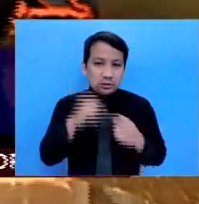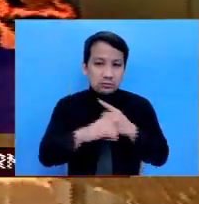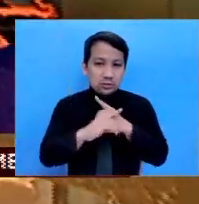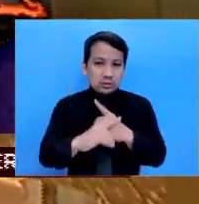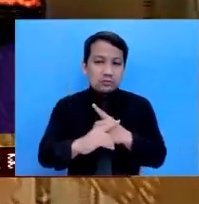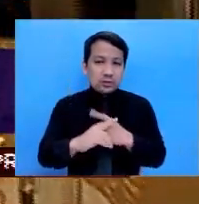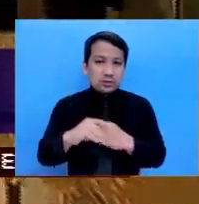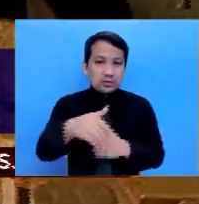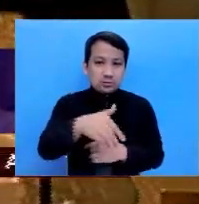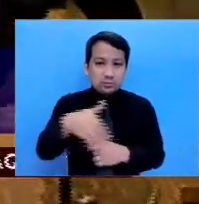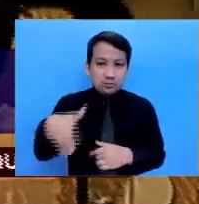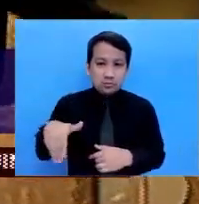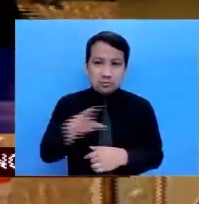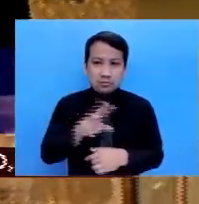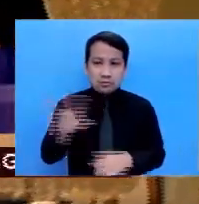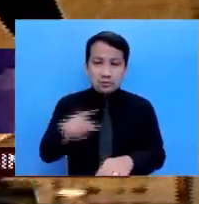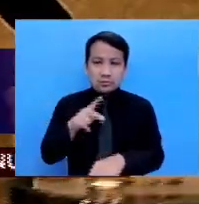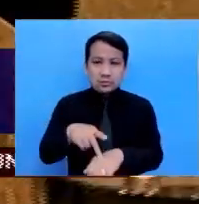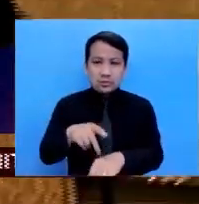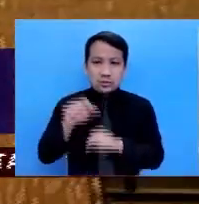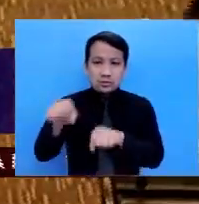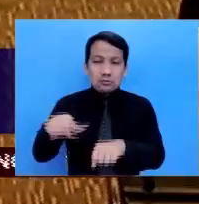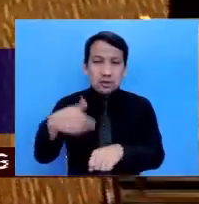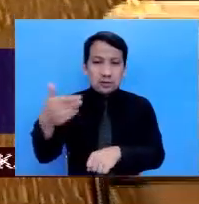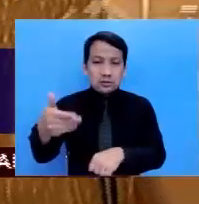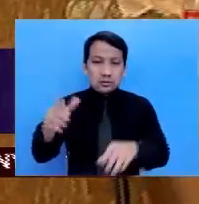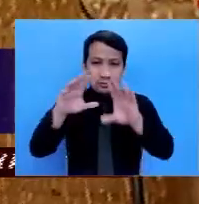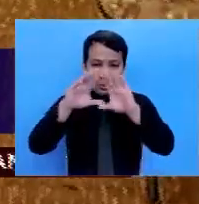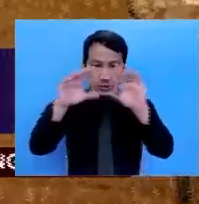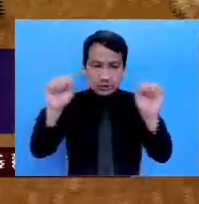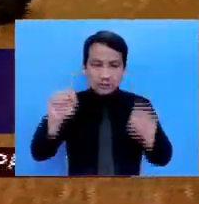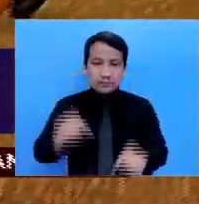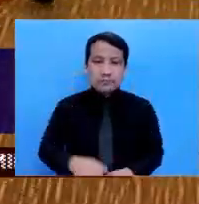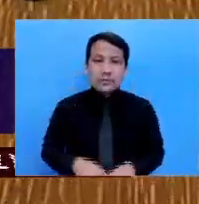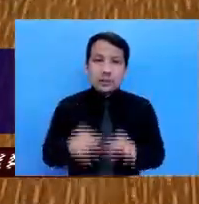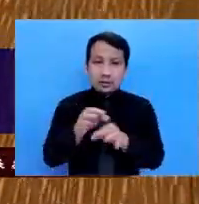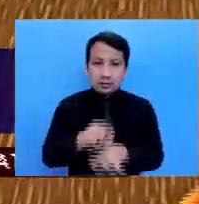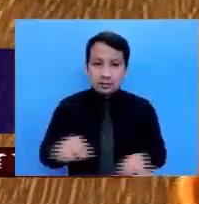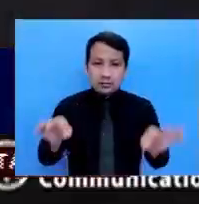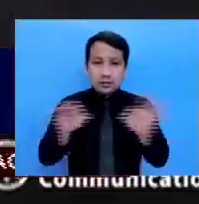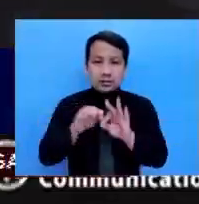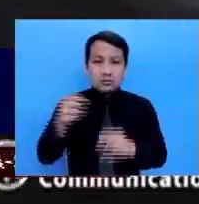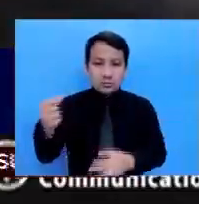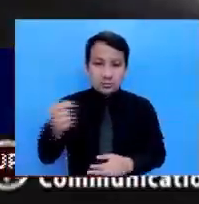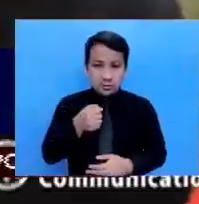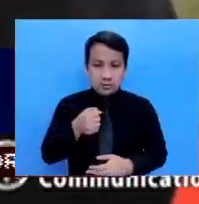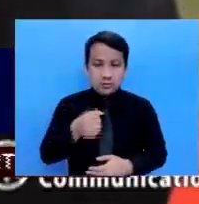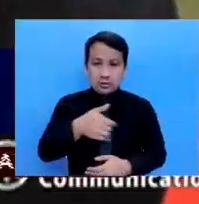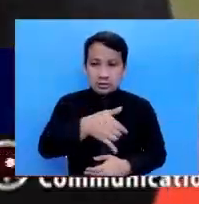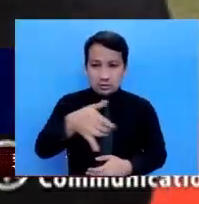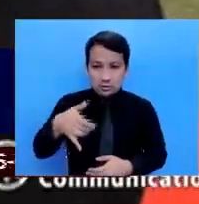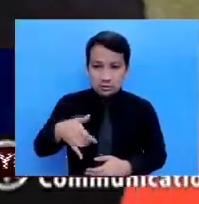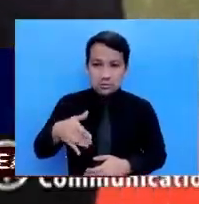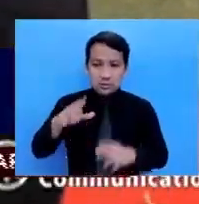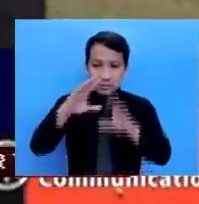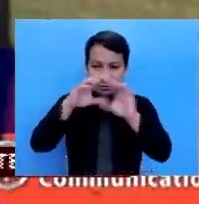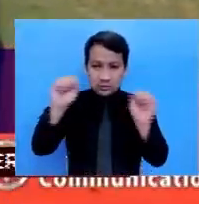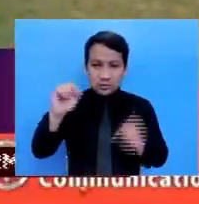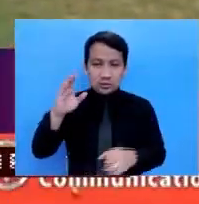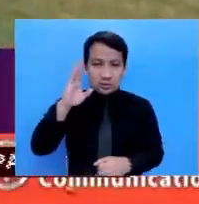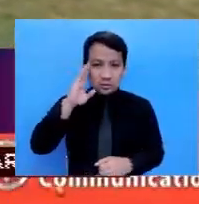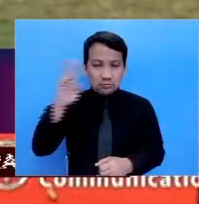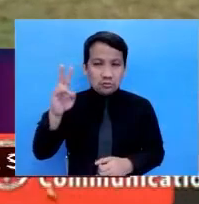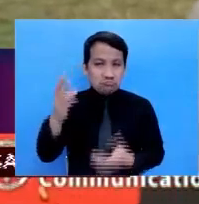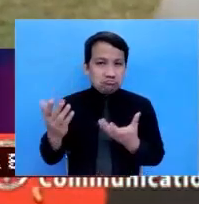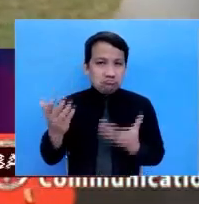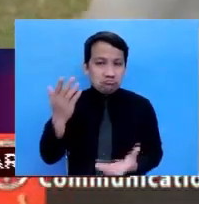Sea. Payo ni Carpio sa susunod na administrasyon, kailangan bawiin nila ang mga sinabi noon ni Pangulong Duterte na tila